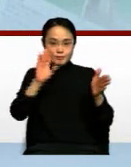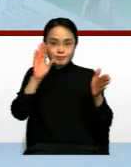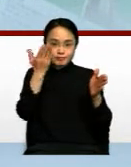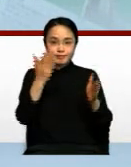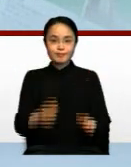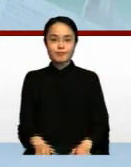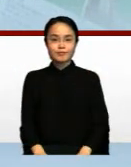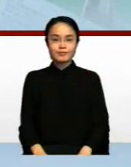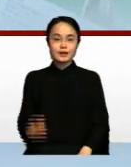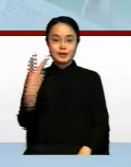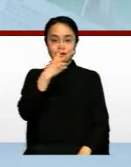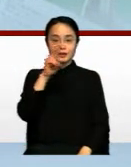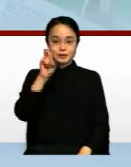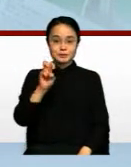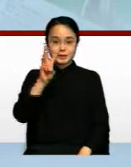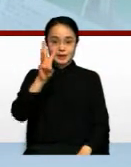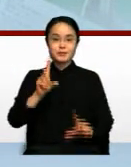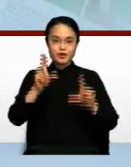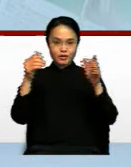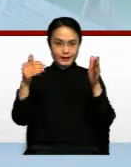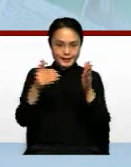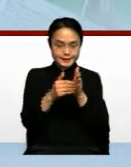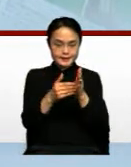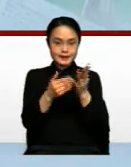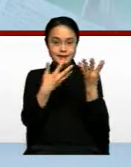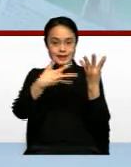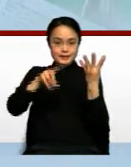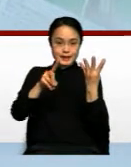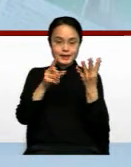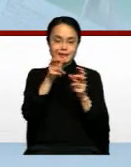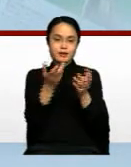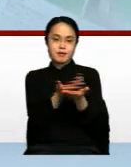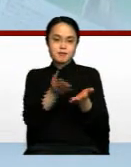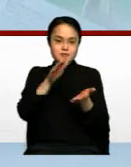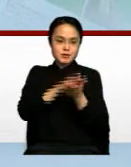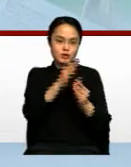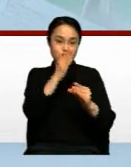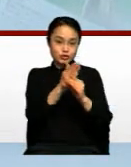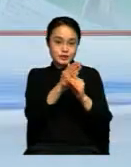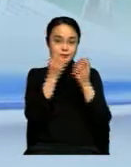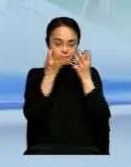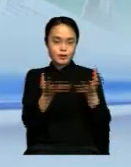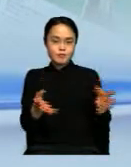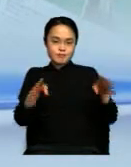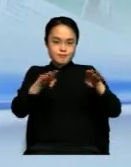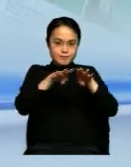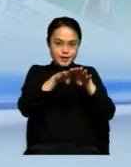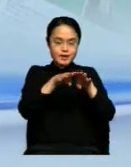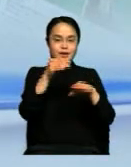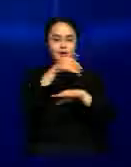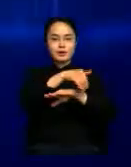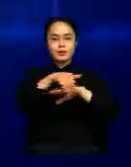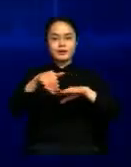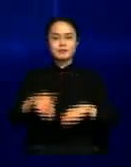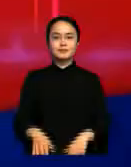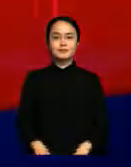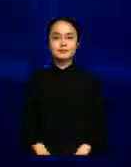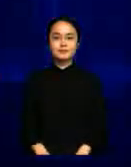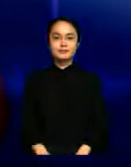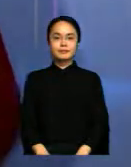2023년까지 4차 산업 중심의 첨단 단지가 들어설 예정입니다 보도에 전진하기 잡니다